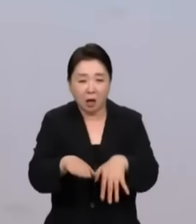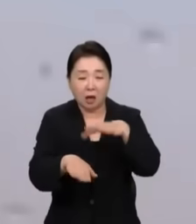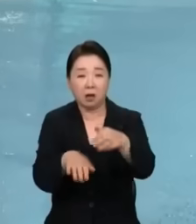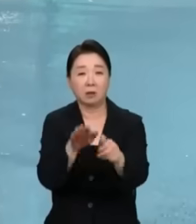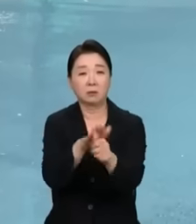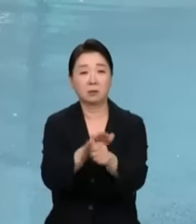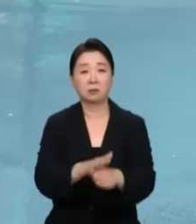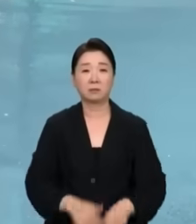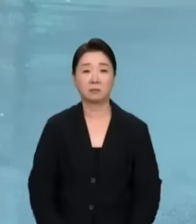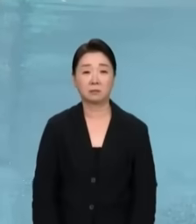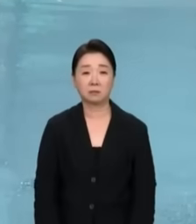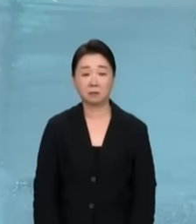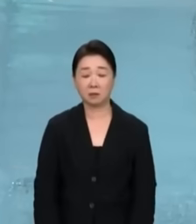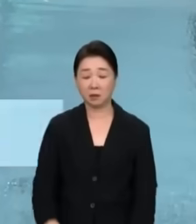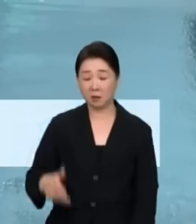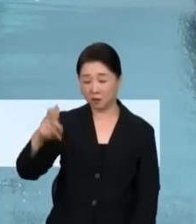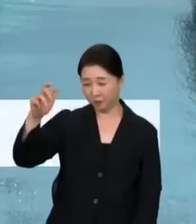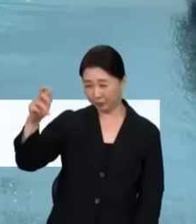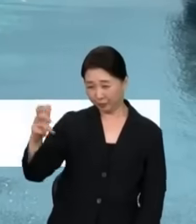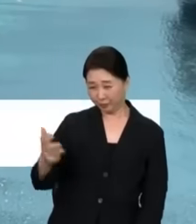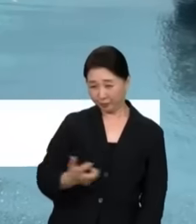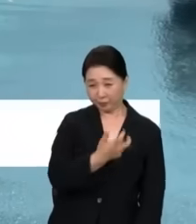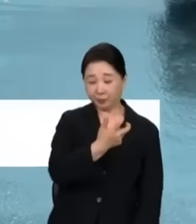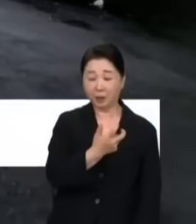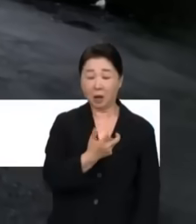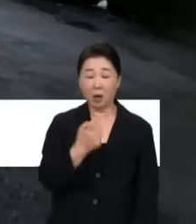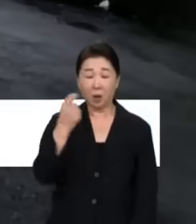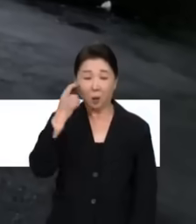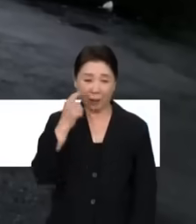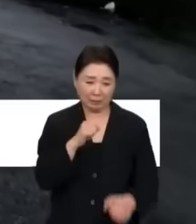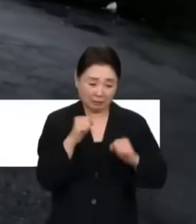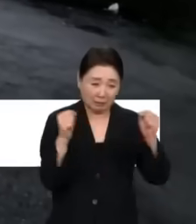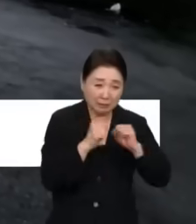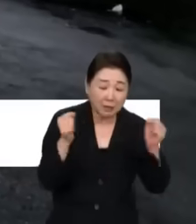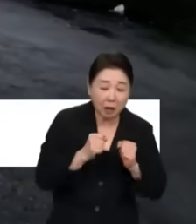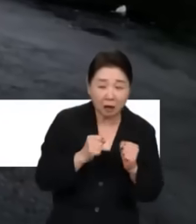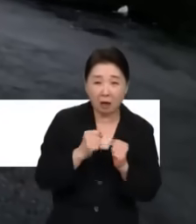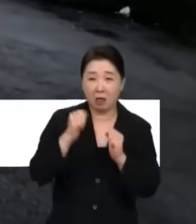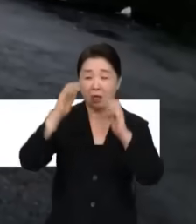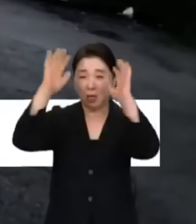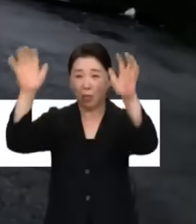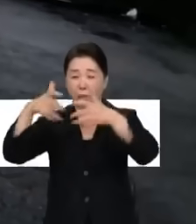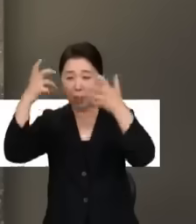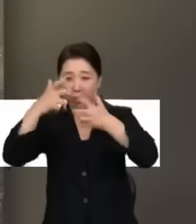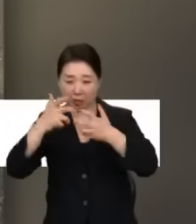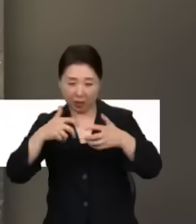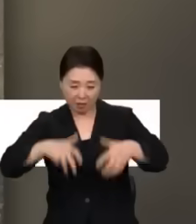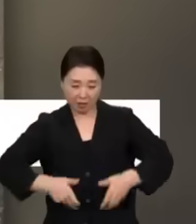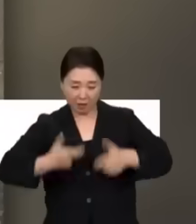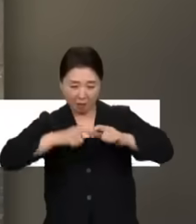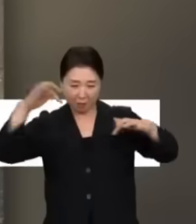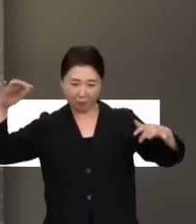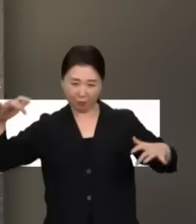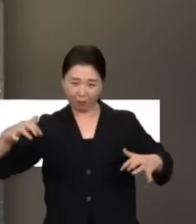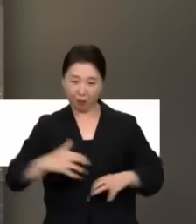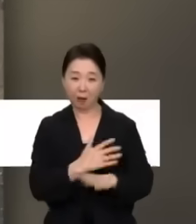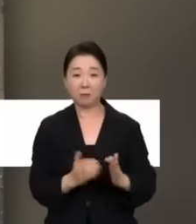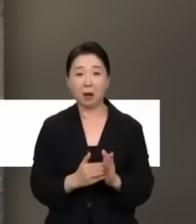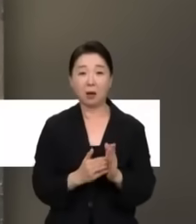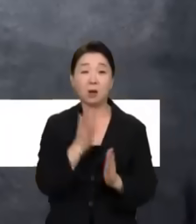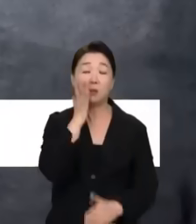나섭니다. 태풍이 북상하면서 기압골과 저기압이 남해안으로 밀려 들어왔습니다. 울산엔 오늘 오전